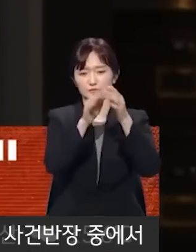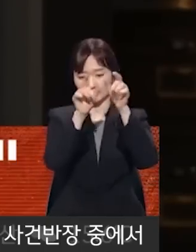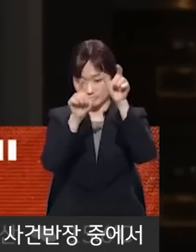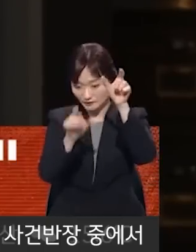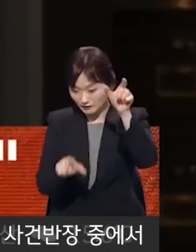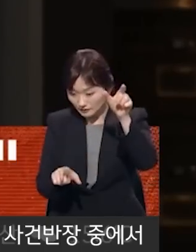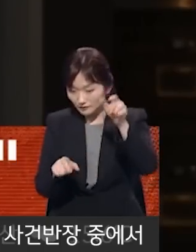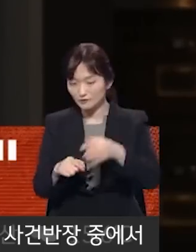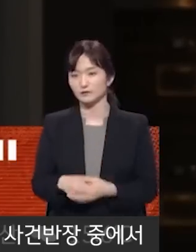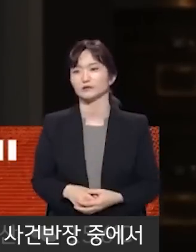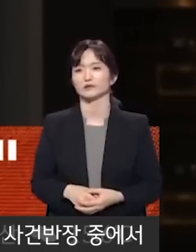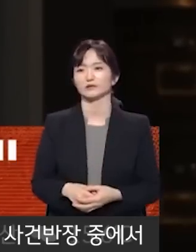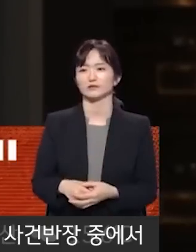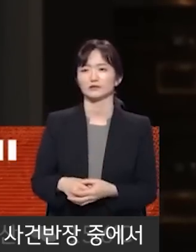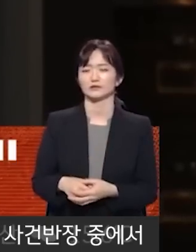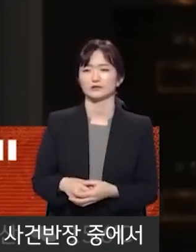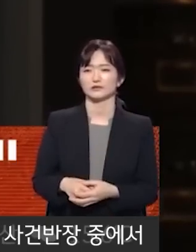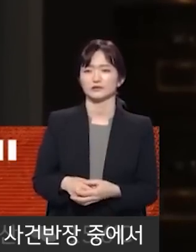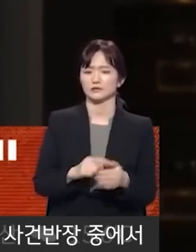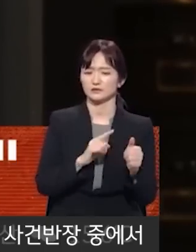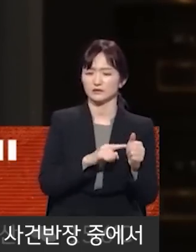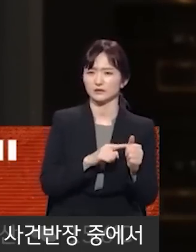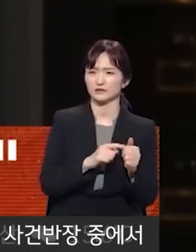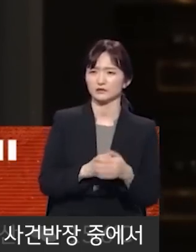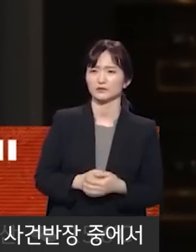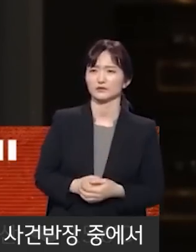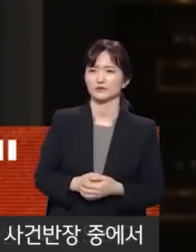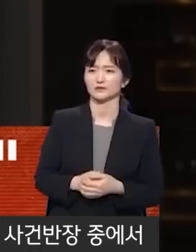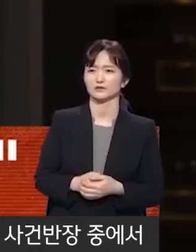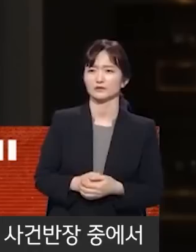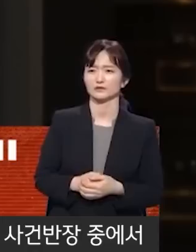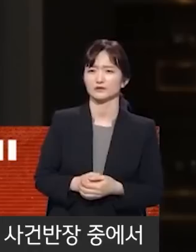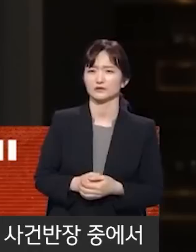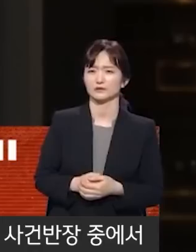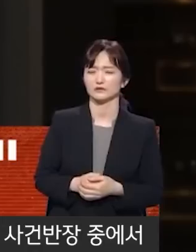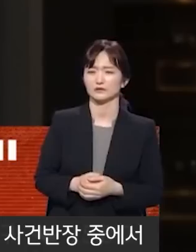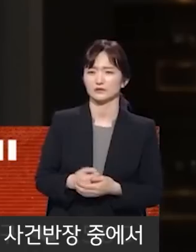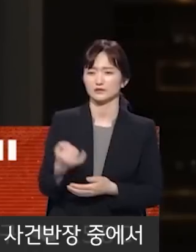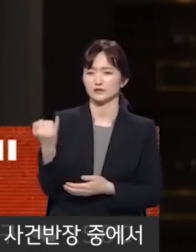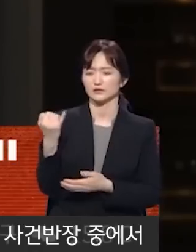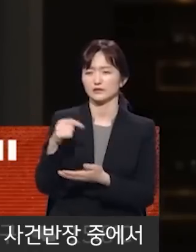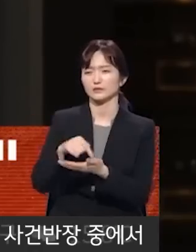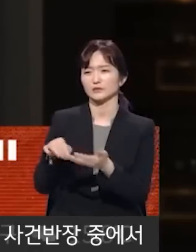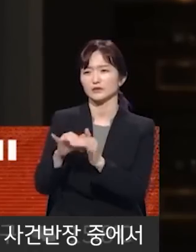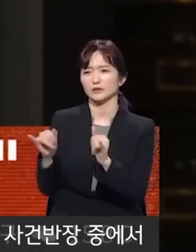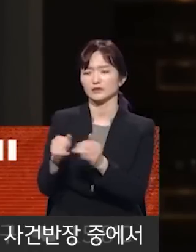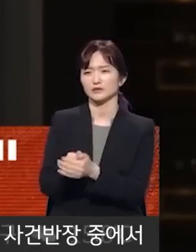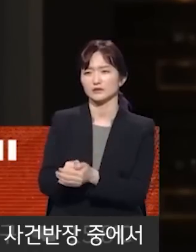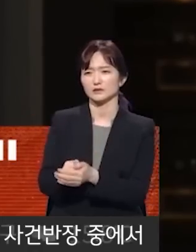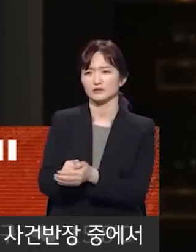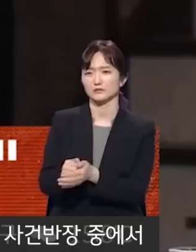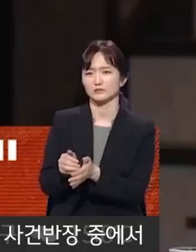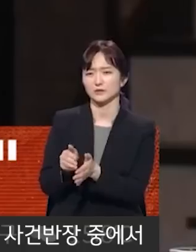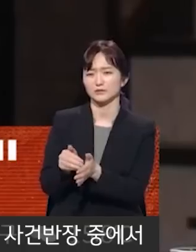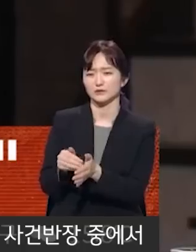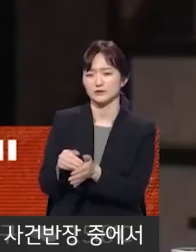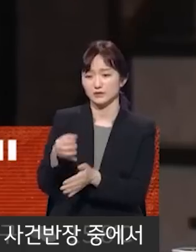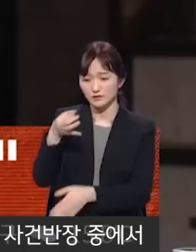저작자는 남들의 은밀한 곳까지 다 반대 왜 우린 저작자의 얼굴도 못 보냐 이런 말씀을 하셨습니다